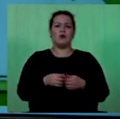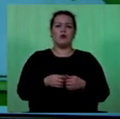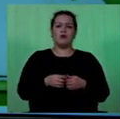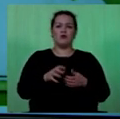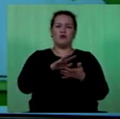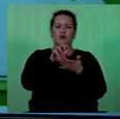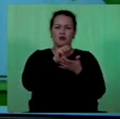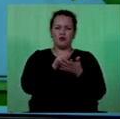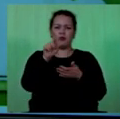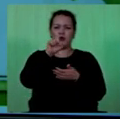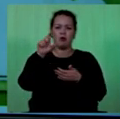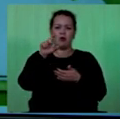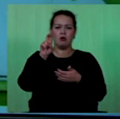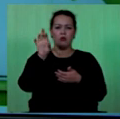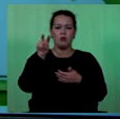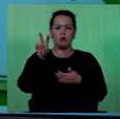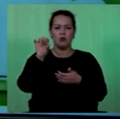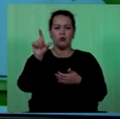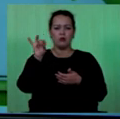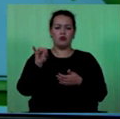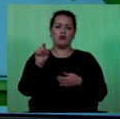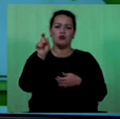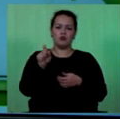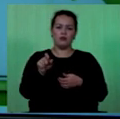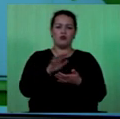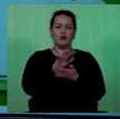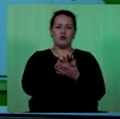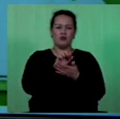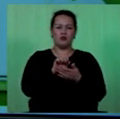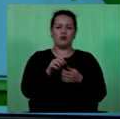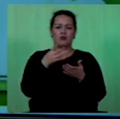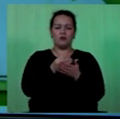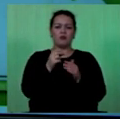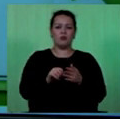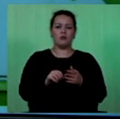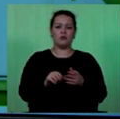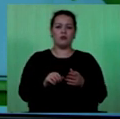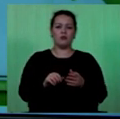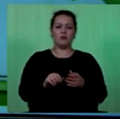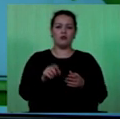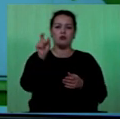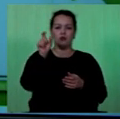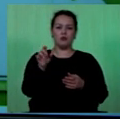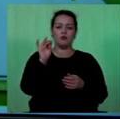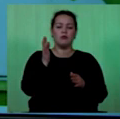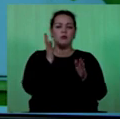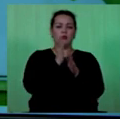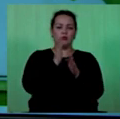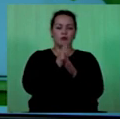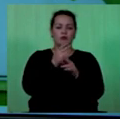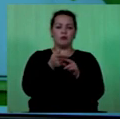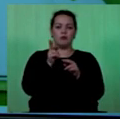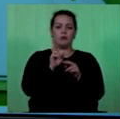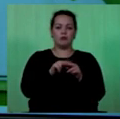экологию, человек уничтожает свой родной дом. Человек и природа –